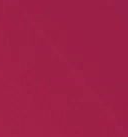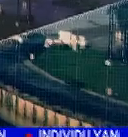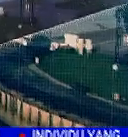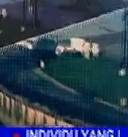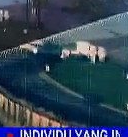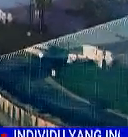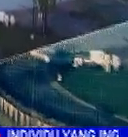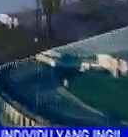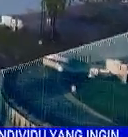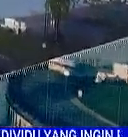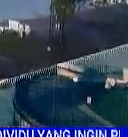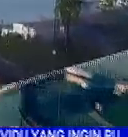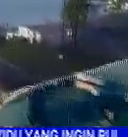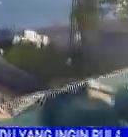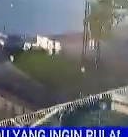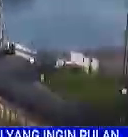Hai jangan